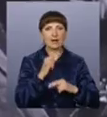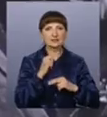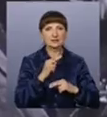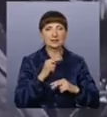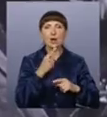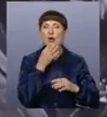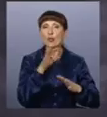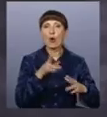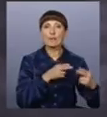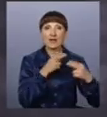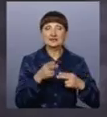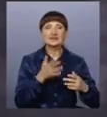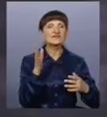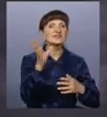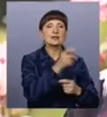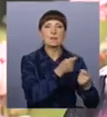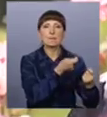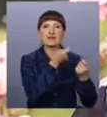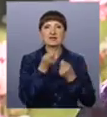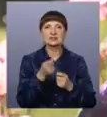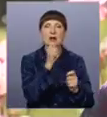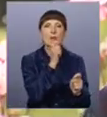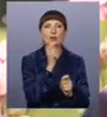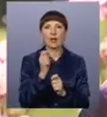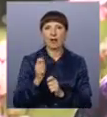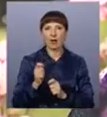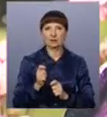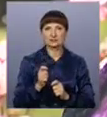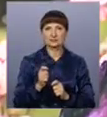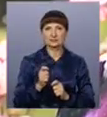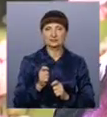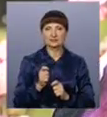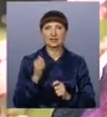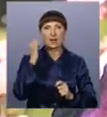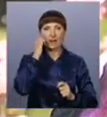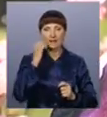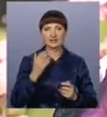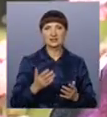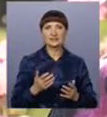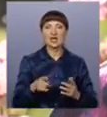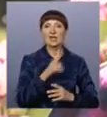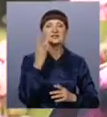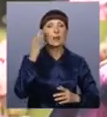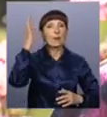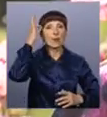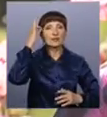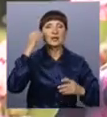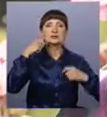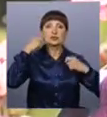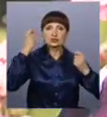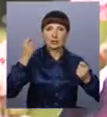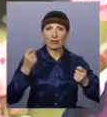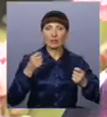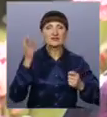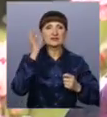любой поездки он привозил всем, буквально всем, небольшие сувениры на память. И помнил дни рождения